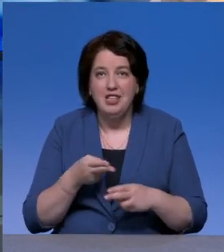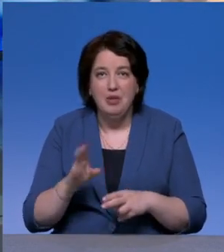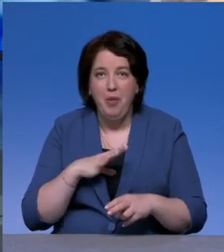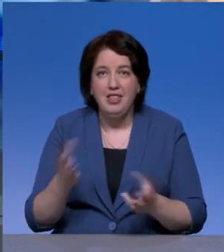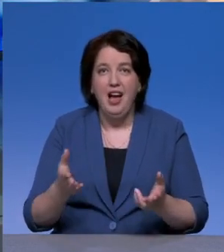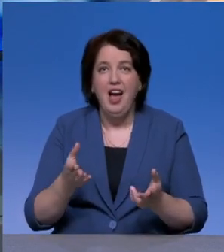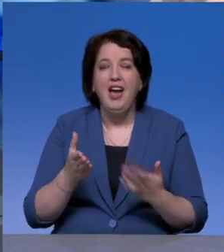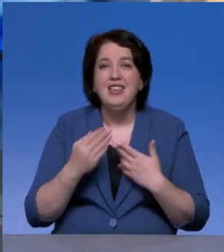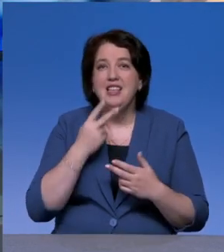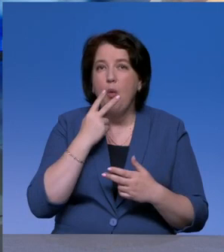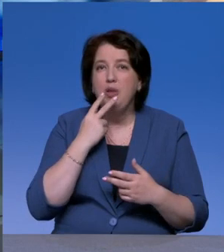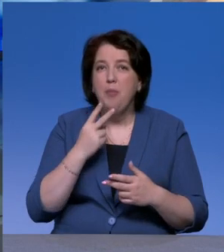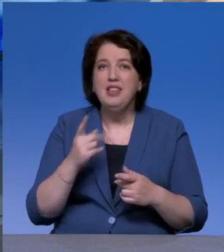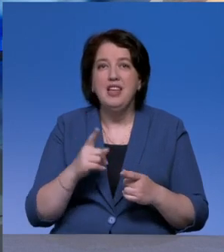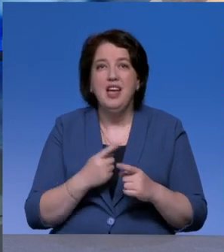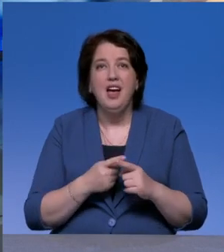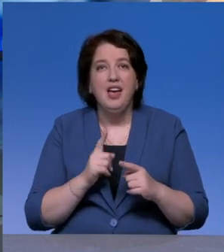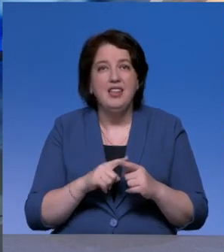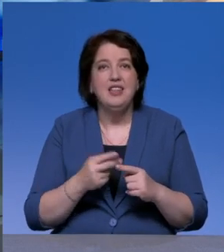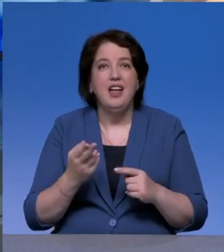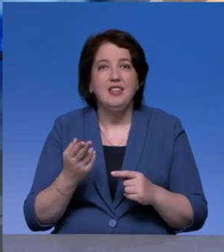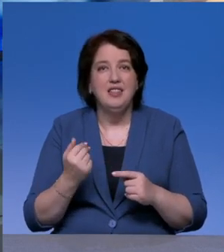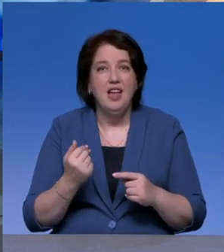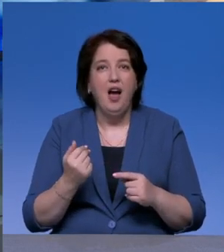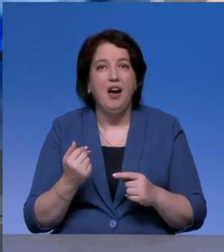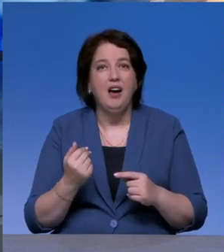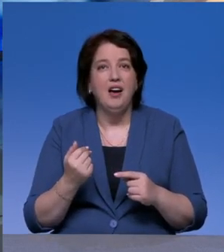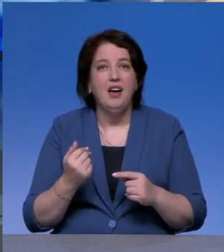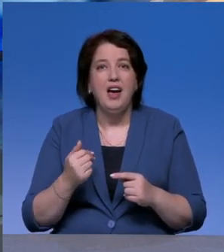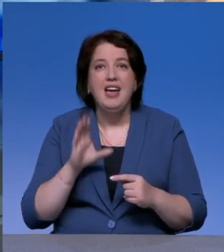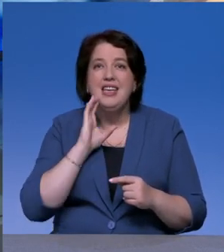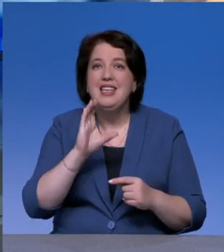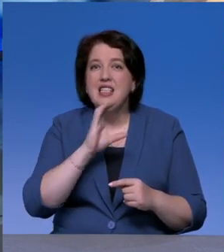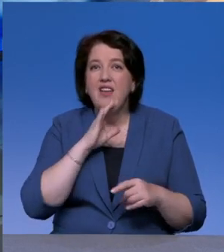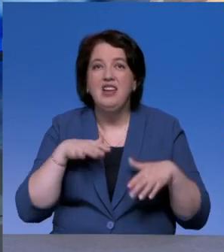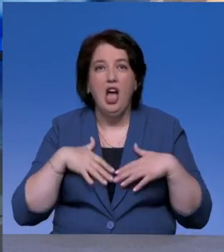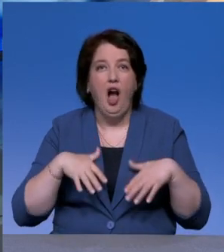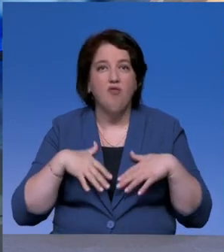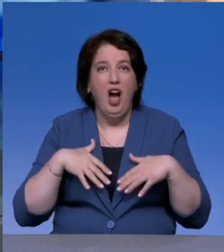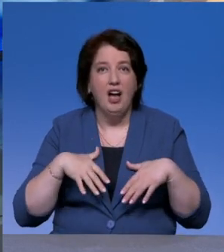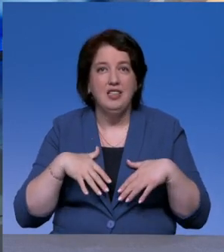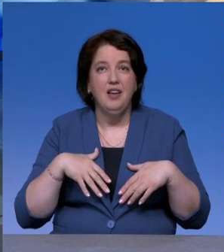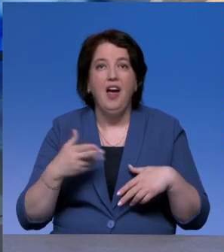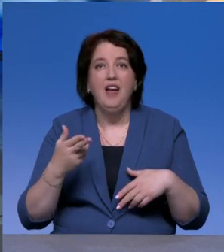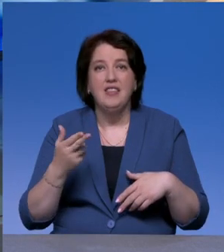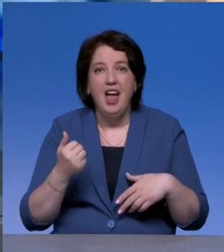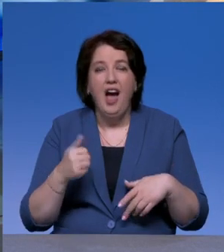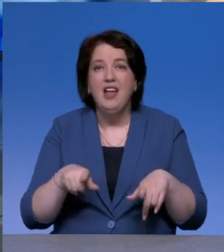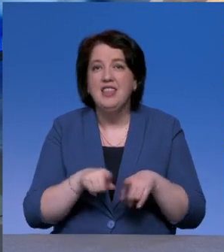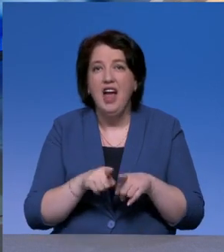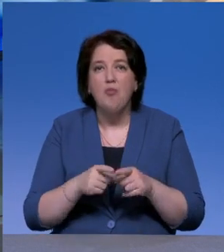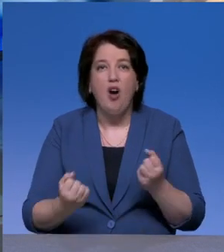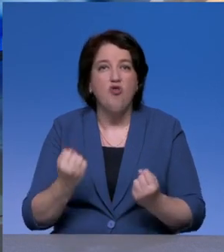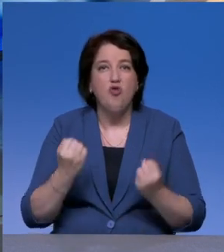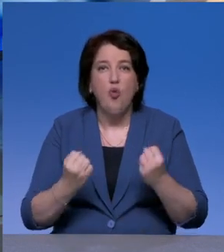на двоечников, то это, да, действительно, это Северный Кавказ. Да, действительно, там водят очень